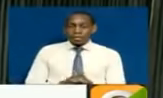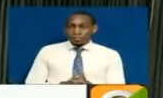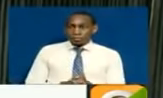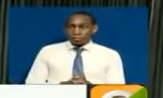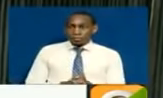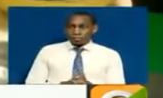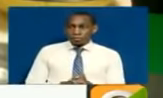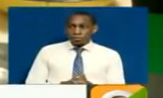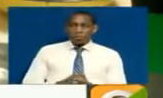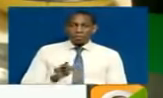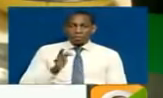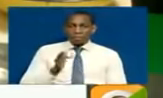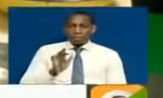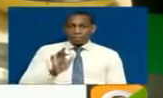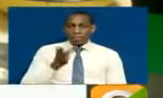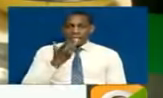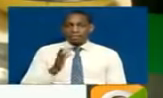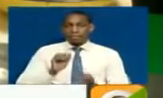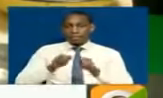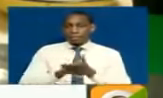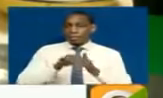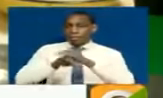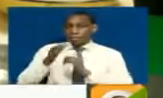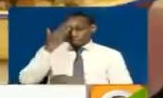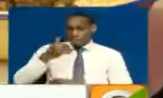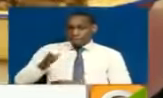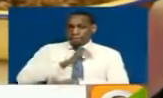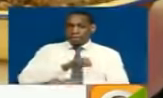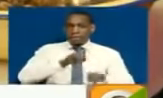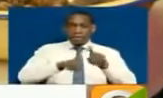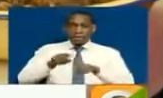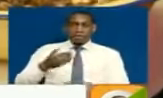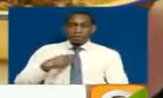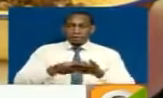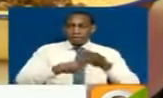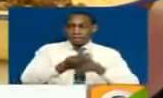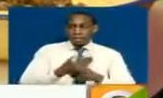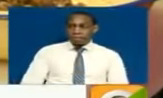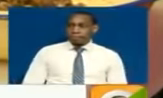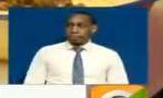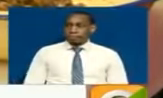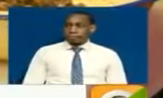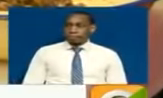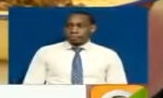kumalizia kuonja hizo mboga wanaweza zipata, kwa sababu kila siku tuko na mboga tofauti zenye tunauza.